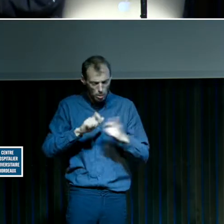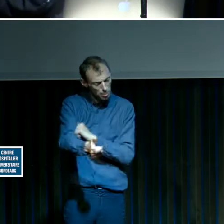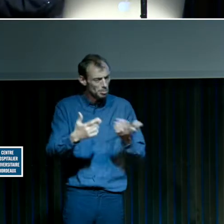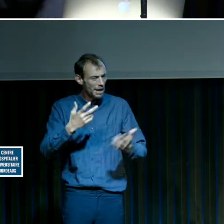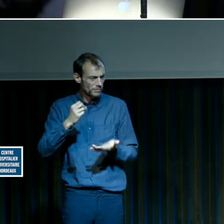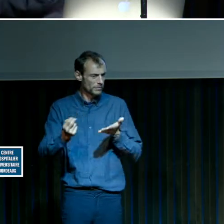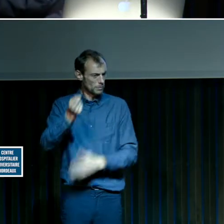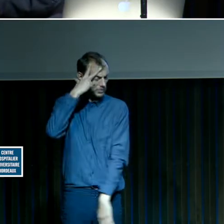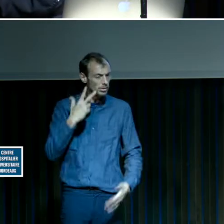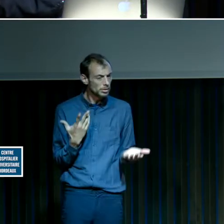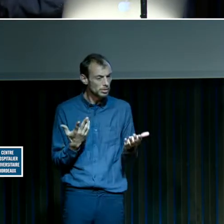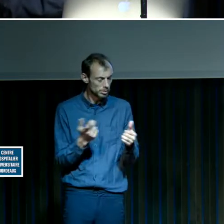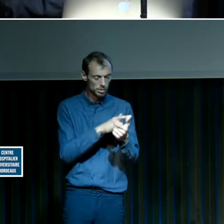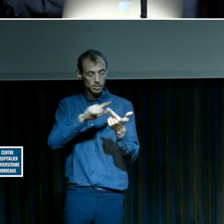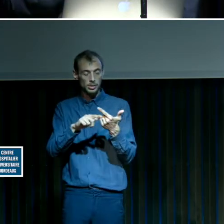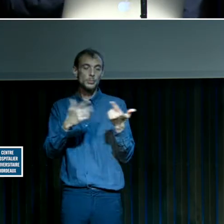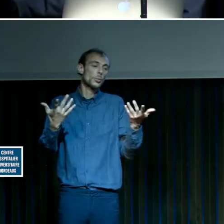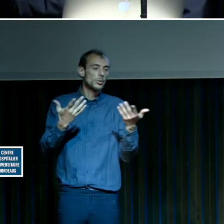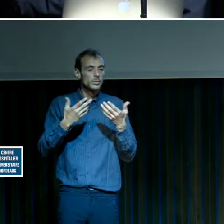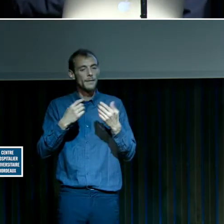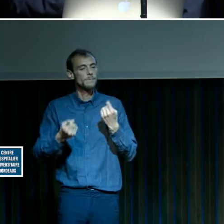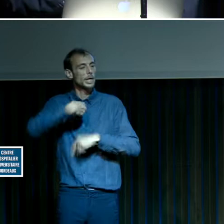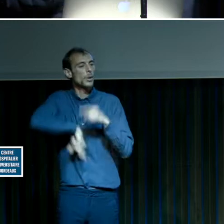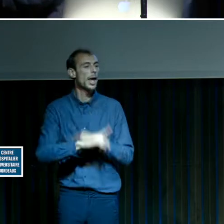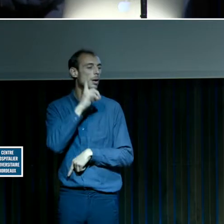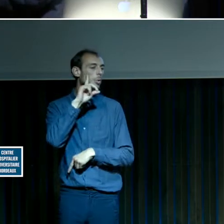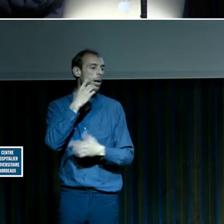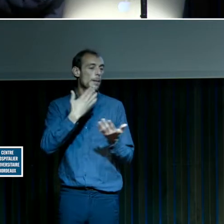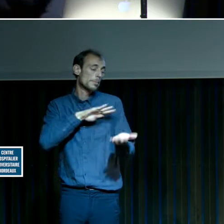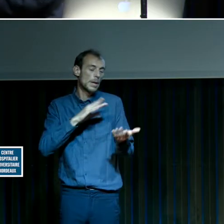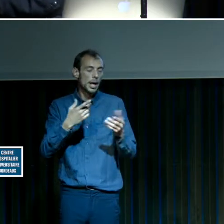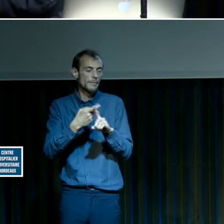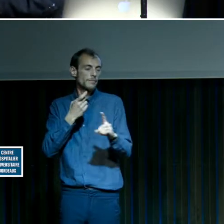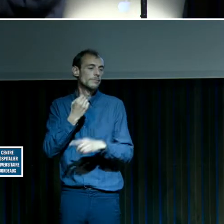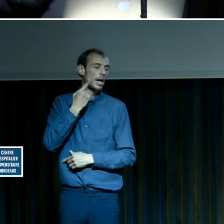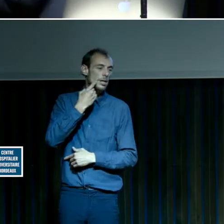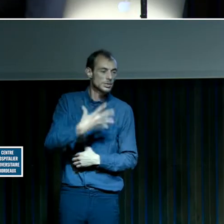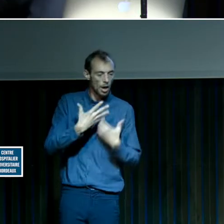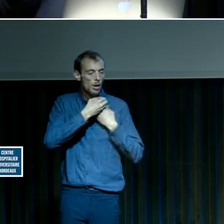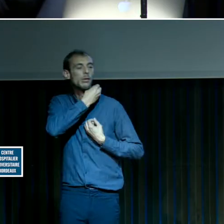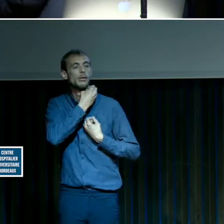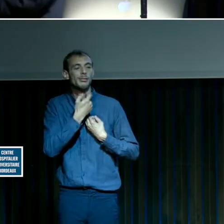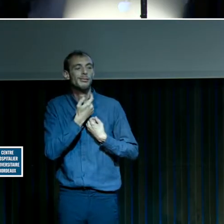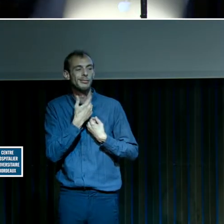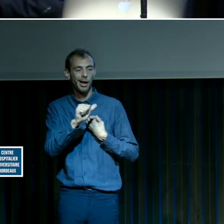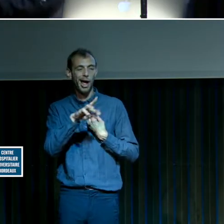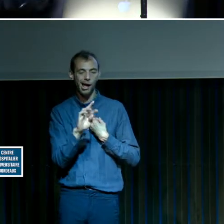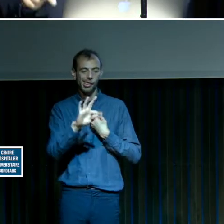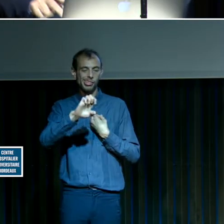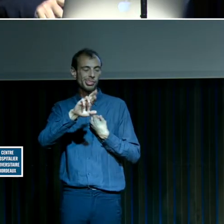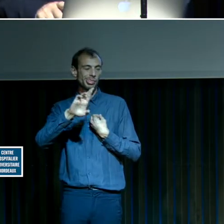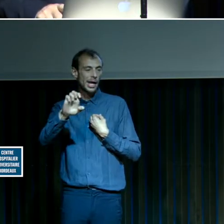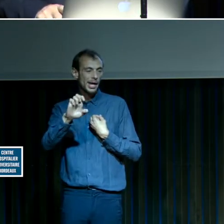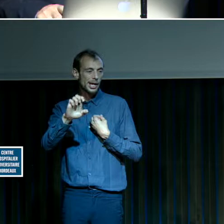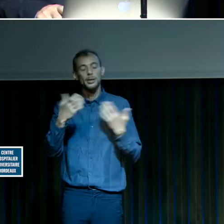très important. Vasculaire, parce que c'est un problème au niveau des vaisseaux, et des vaisseaux en particulier les artères, et cérébral, parce que ça touche le